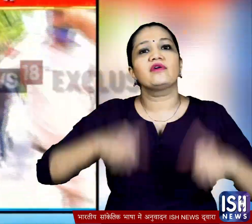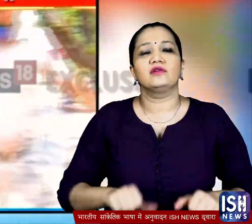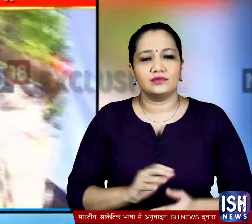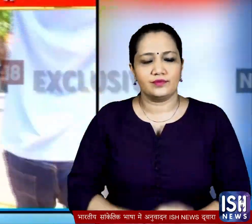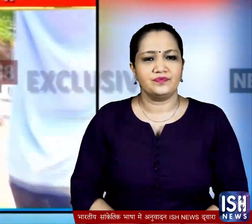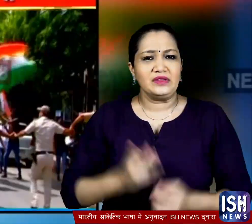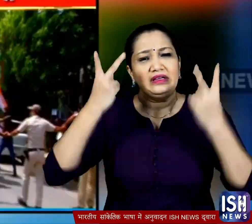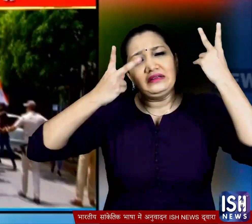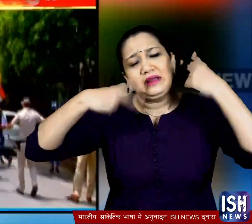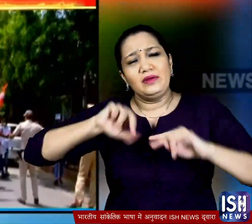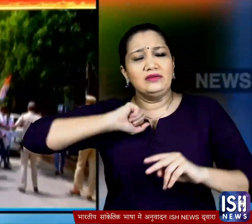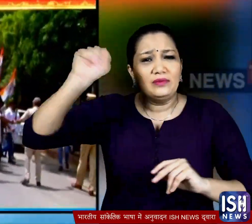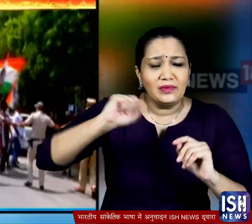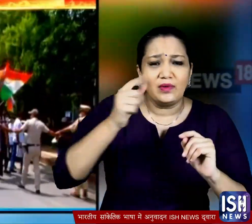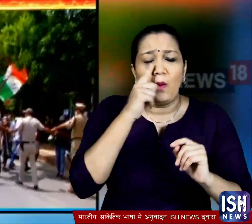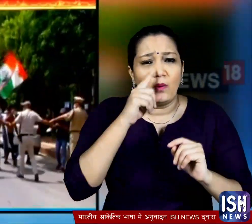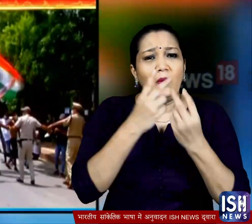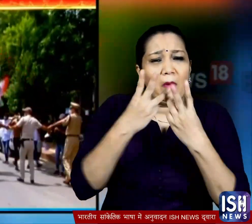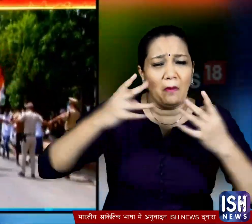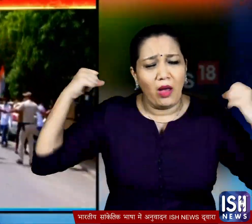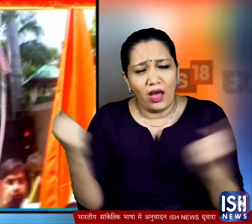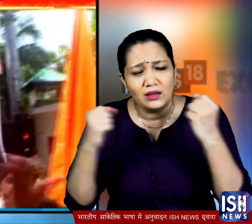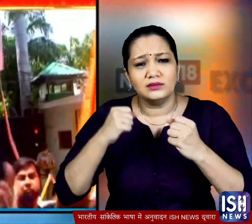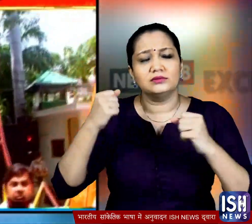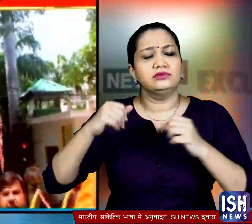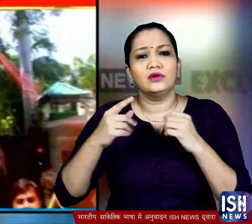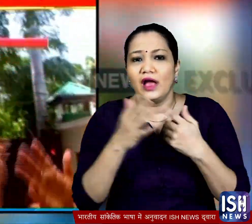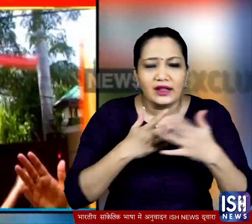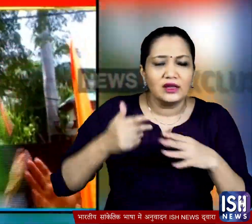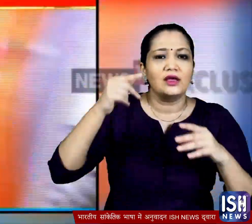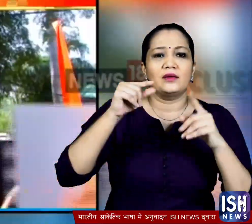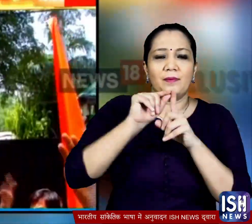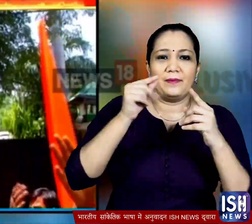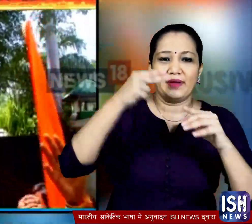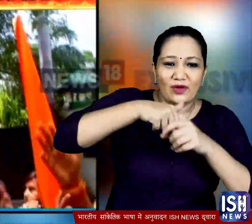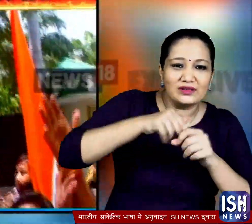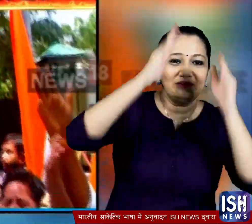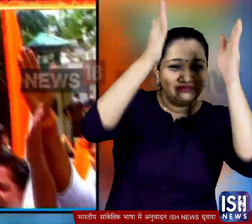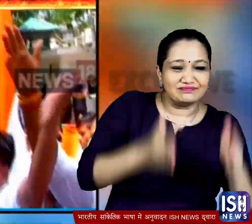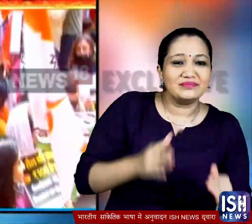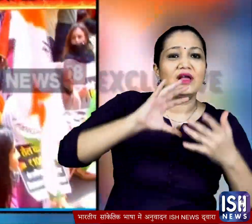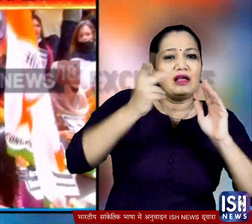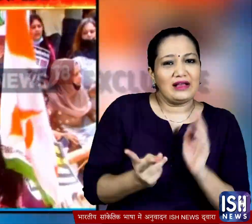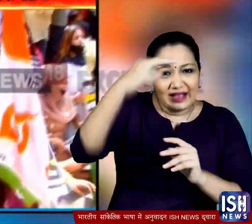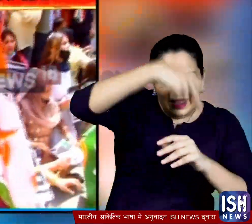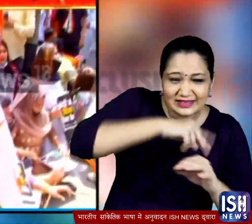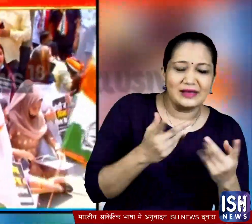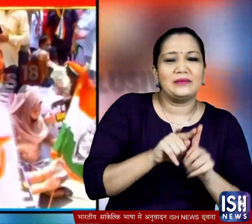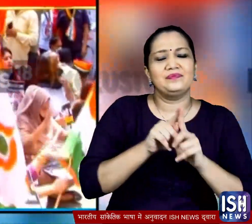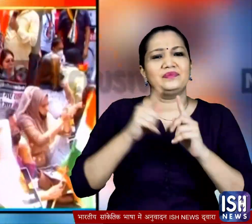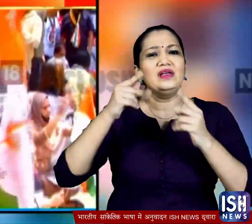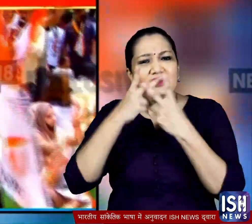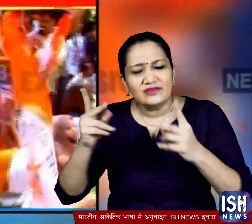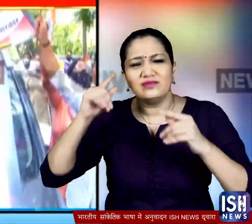काम नहीं आई। बड़ी संख्या में दूसरी तरफ से महिला कार्यकर्ता भी पहुंच गई। किसी के पास पेट्रोल पंप की पेट्रोल भरने वाली मशीन का कटआउट, किसी के